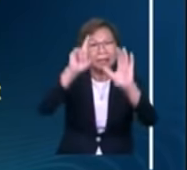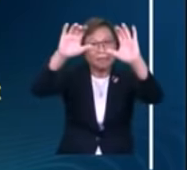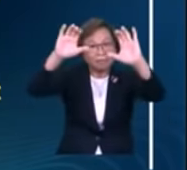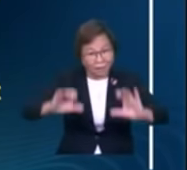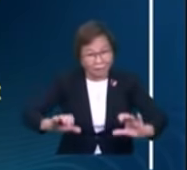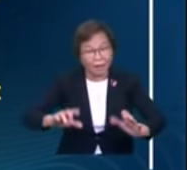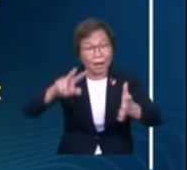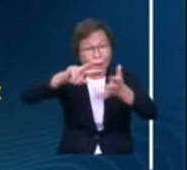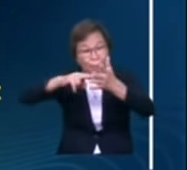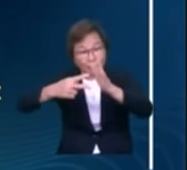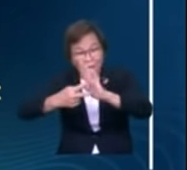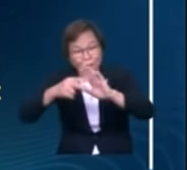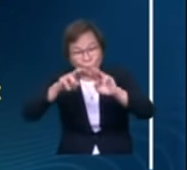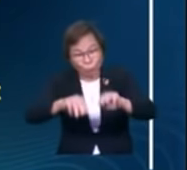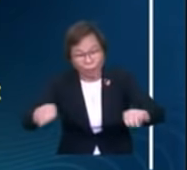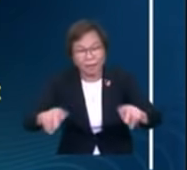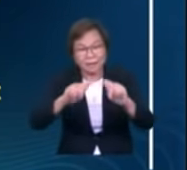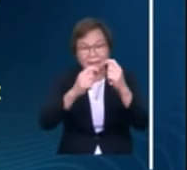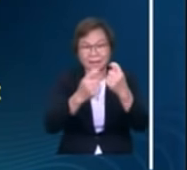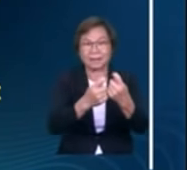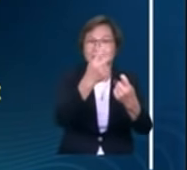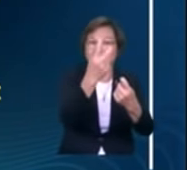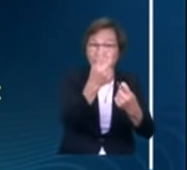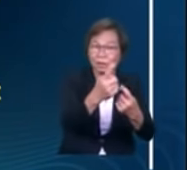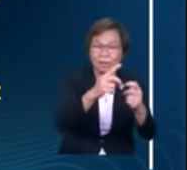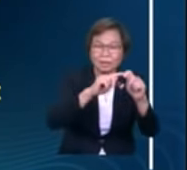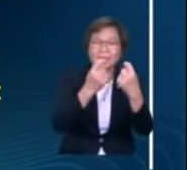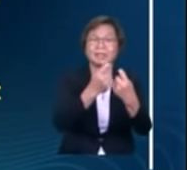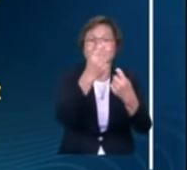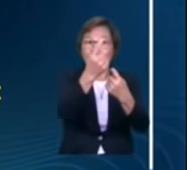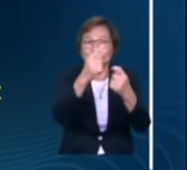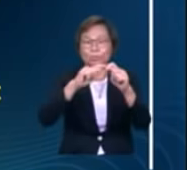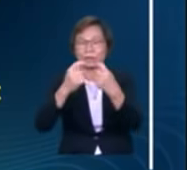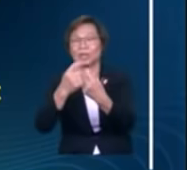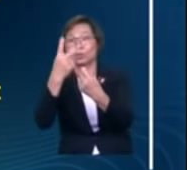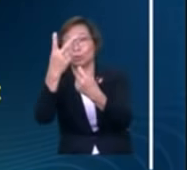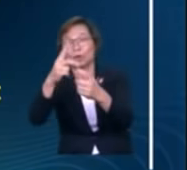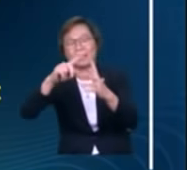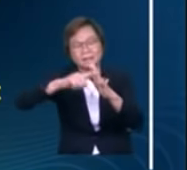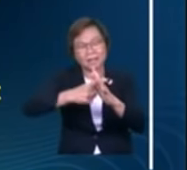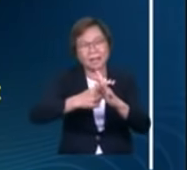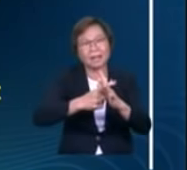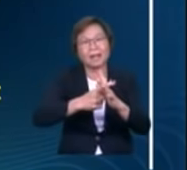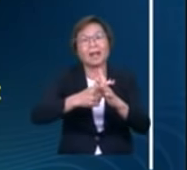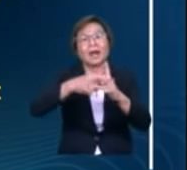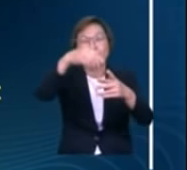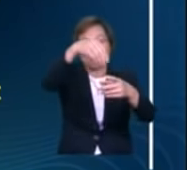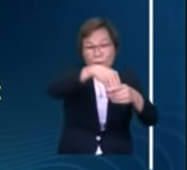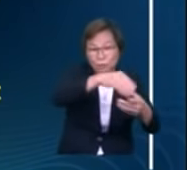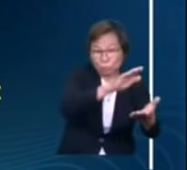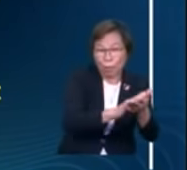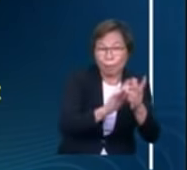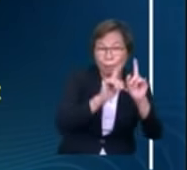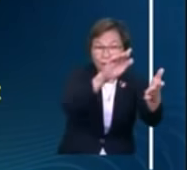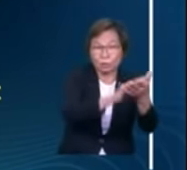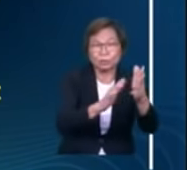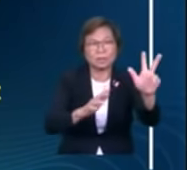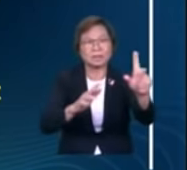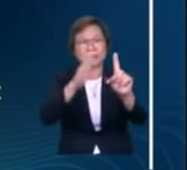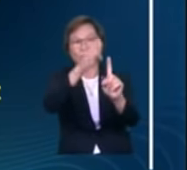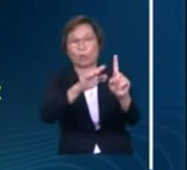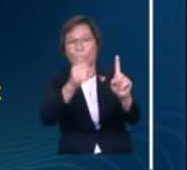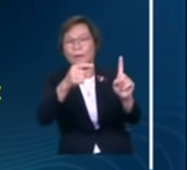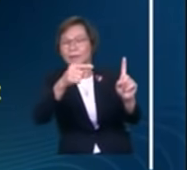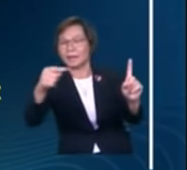kaidah nya maknanya murid cekatan satu dan tingkatan Duo akan mulai masuk mulai 31oktober sehinggalah